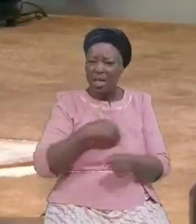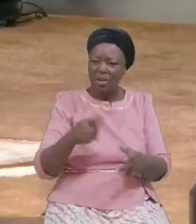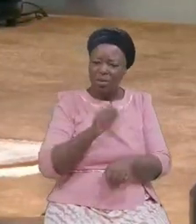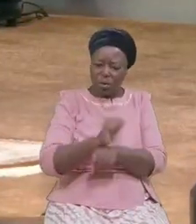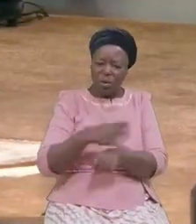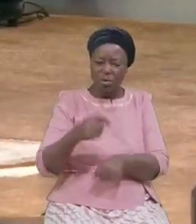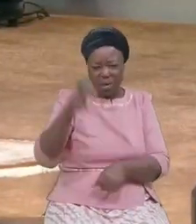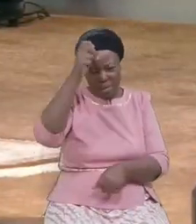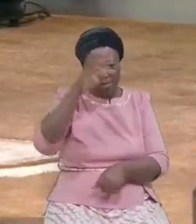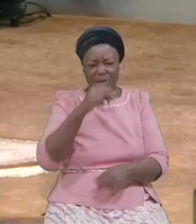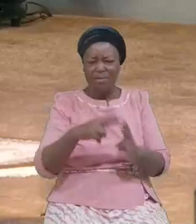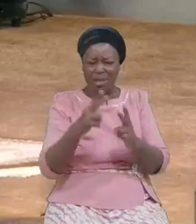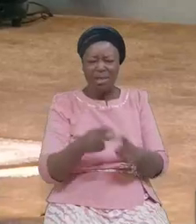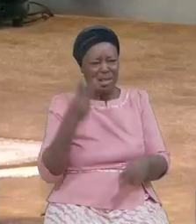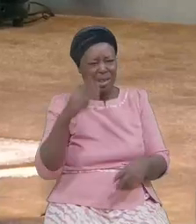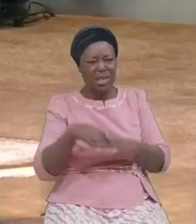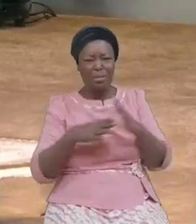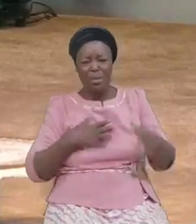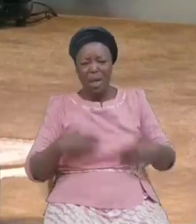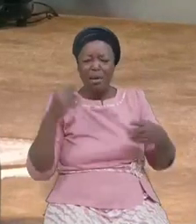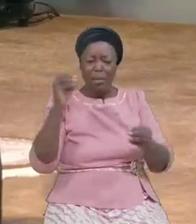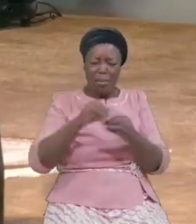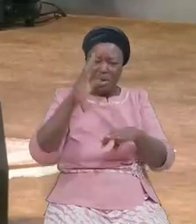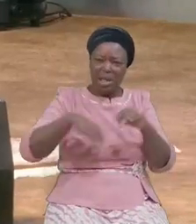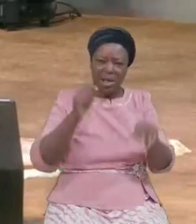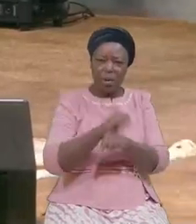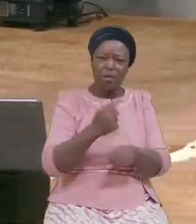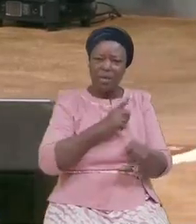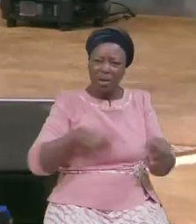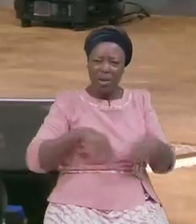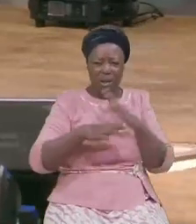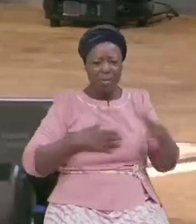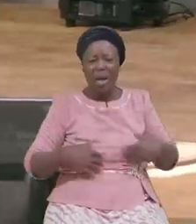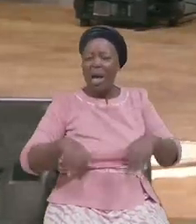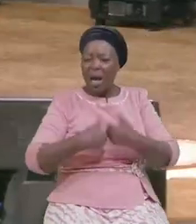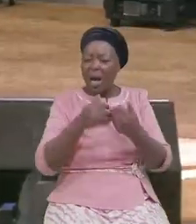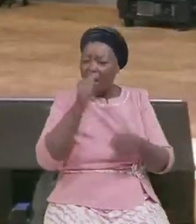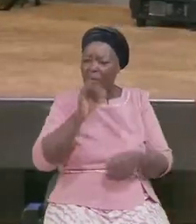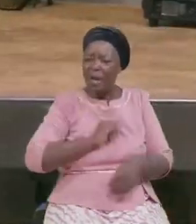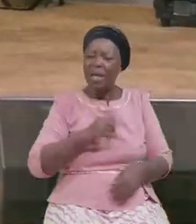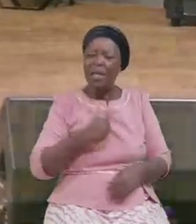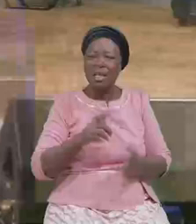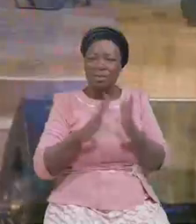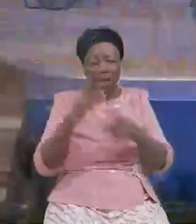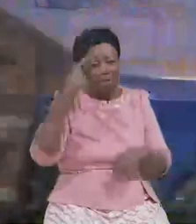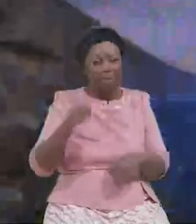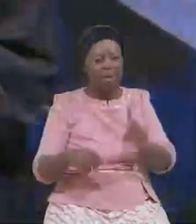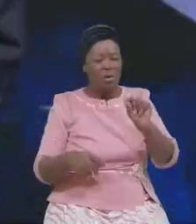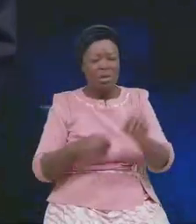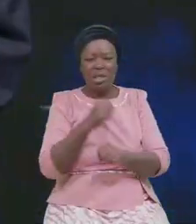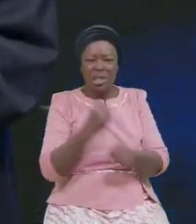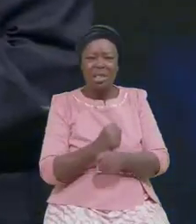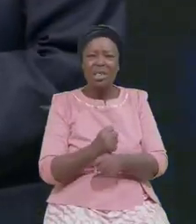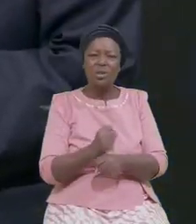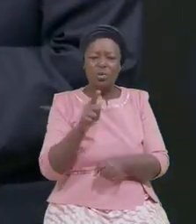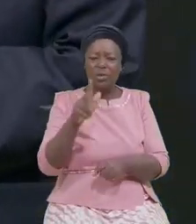prominentes dans la plus que les merveilles de Dieu dans ma vie. Comment est-ce que je peux être croyant depuis 20 ans, depuis 15 ans, depuis 50 ans, depuis